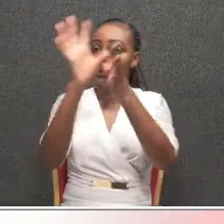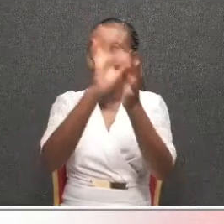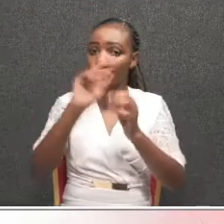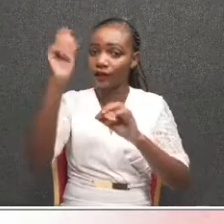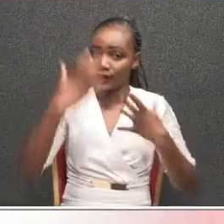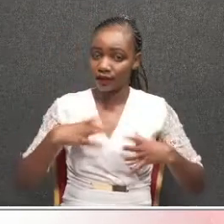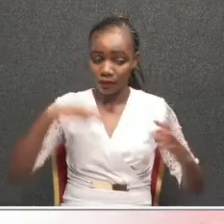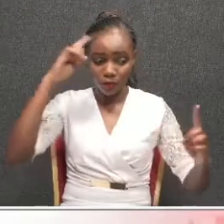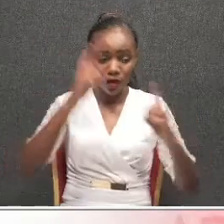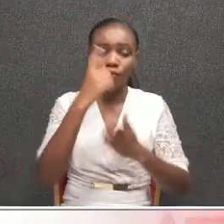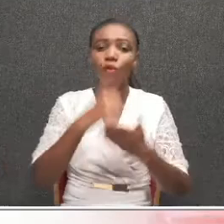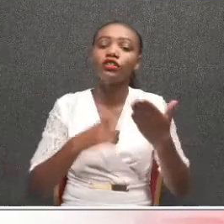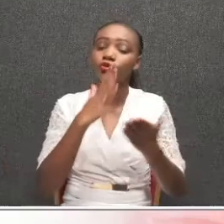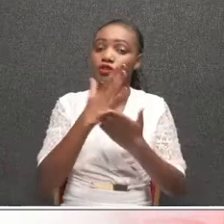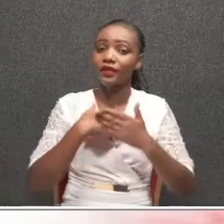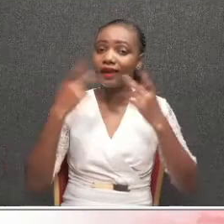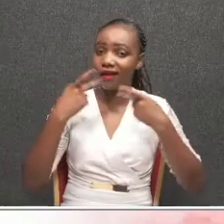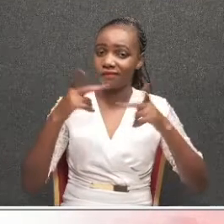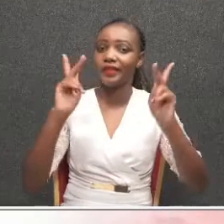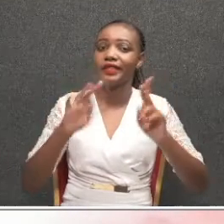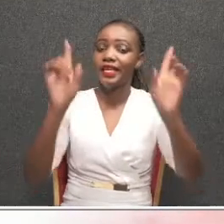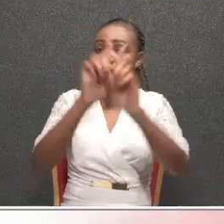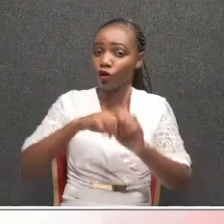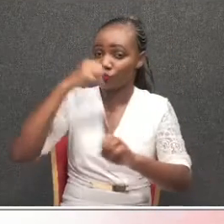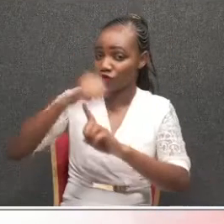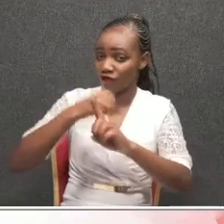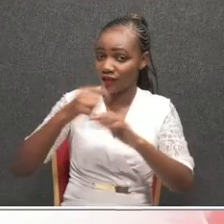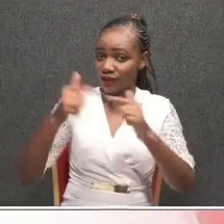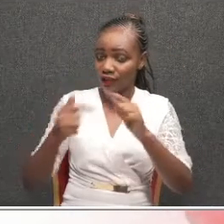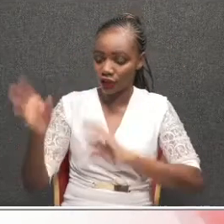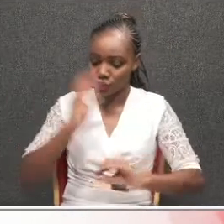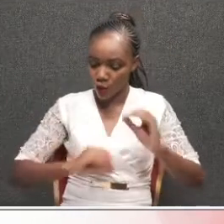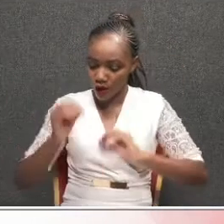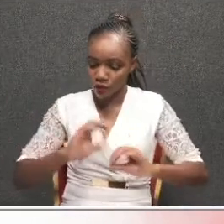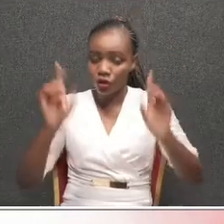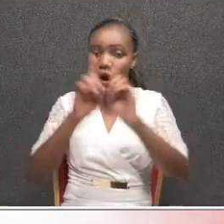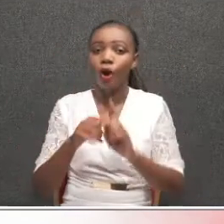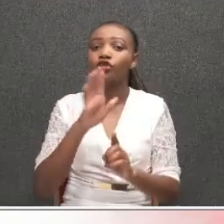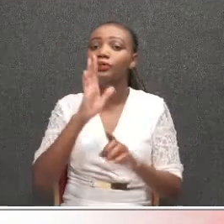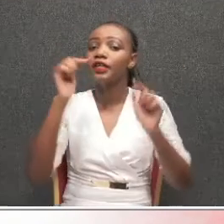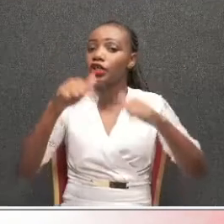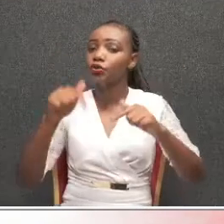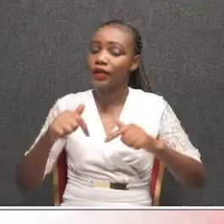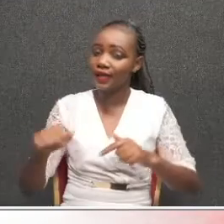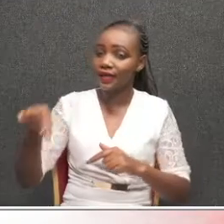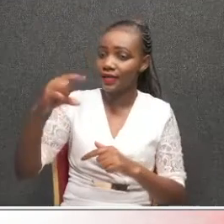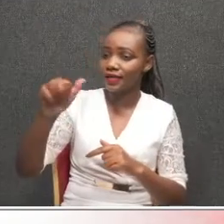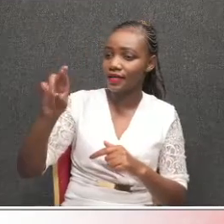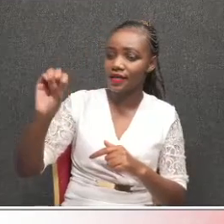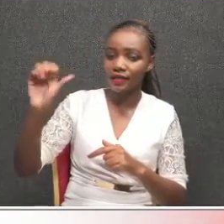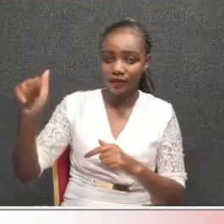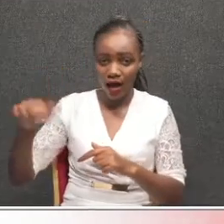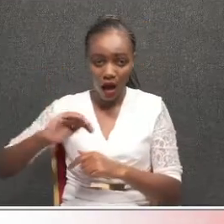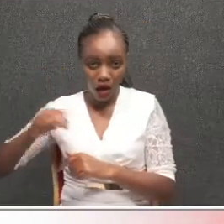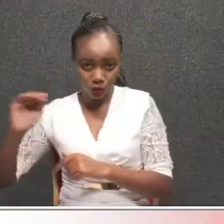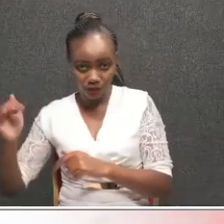kwa lengo la kudumisha amani pamoja na kupigana na ufisadi. Wakizungumza hii leo katika kaunti ya Garissa, viongozi hao wakiwemo gavana